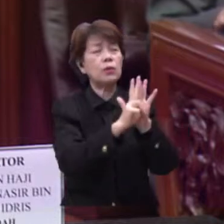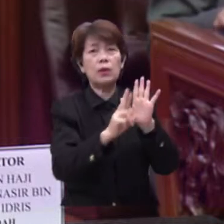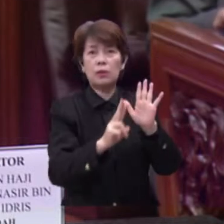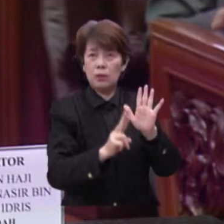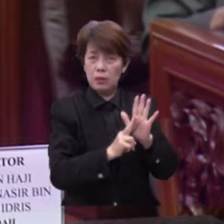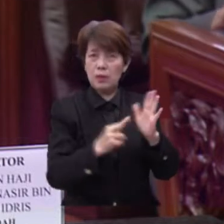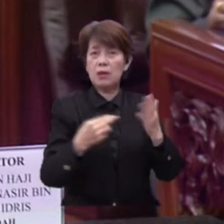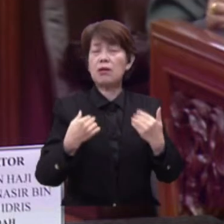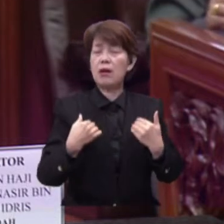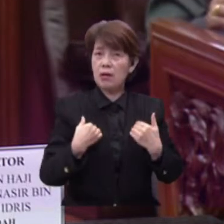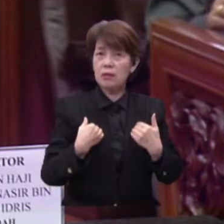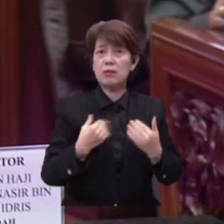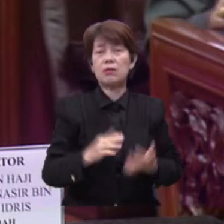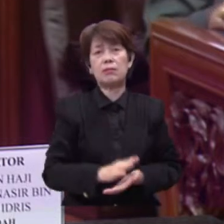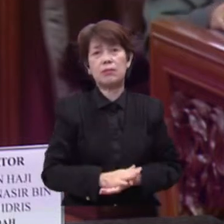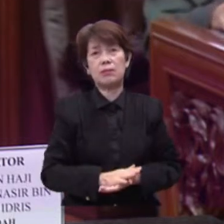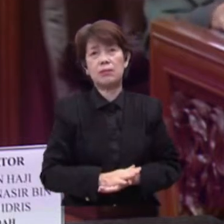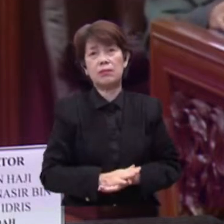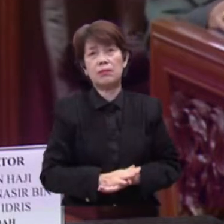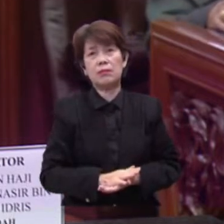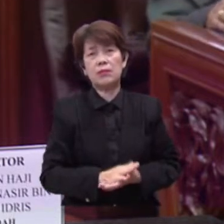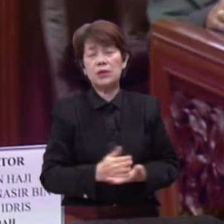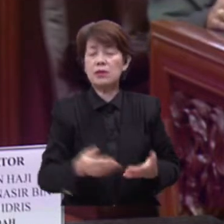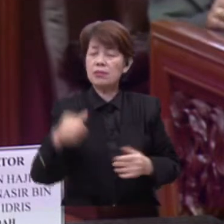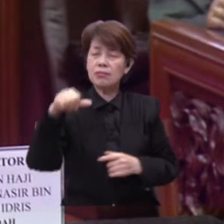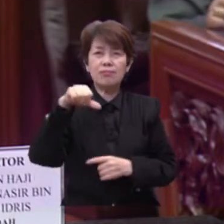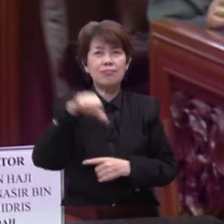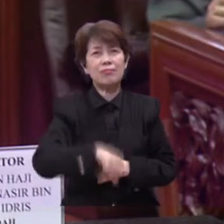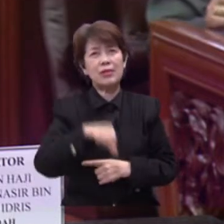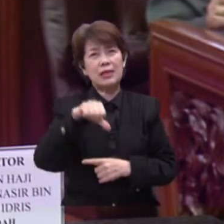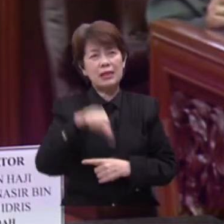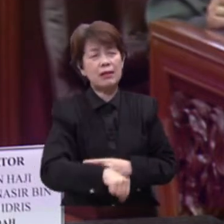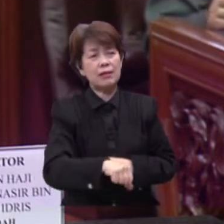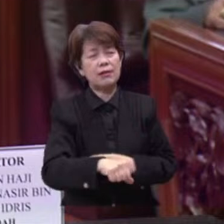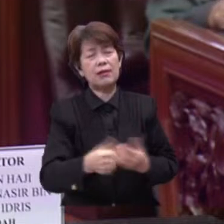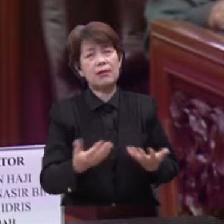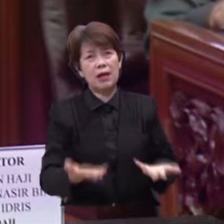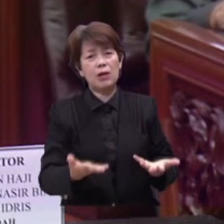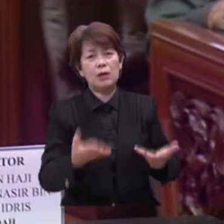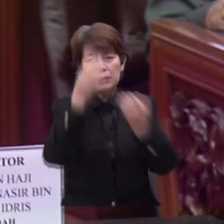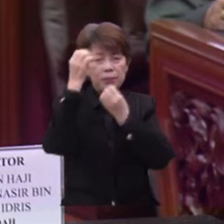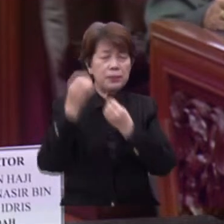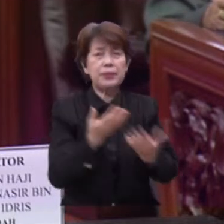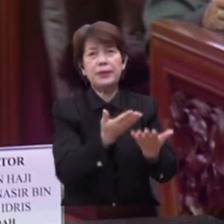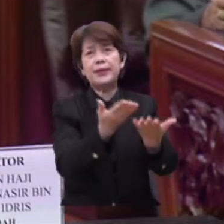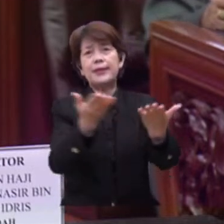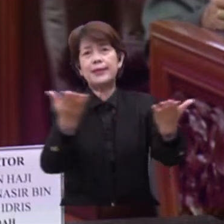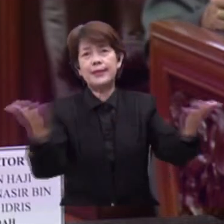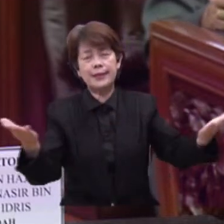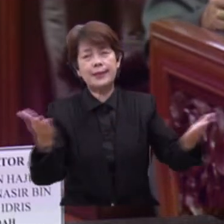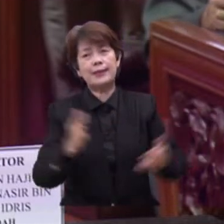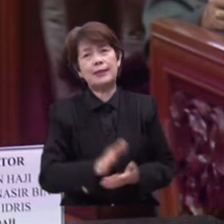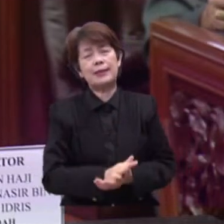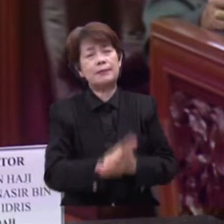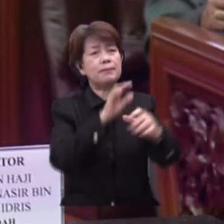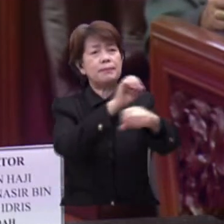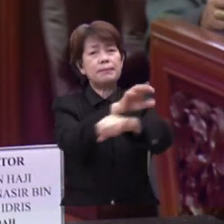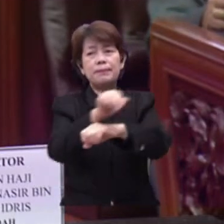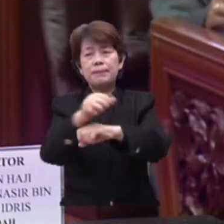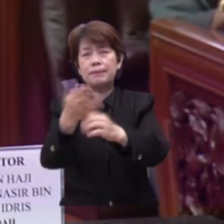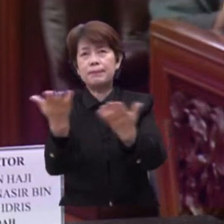yang akhirnya saya kira kita gagal untuk menurunkan kadar membunuh diri